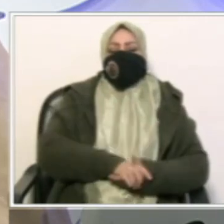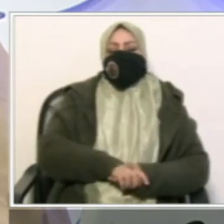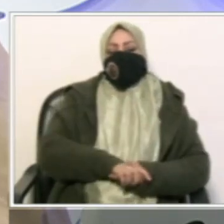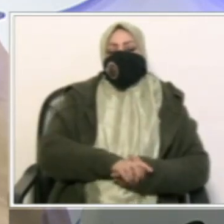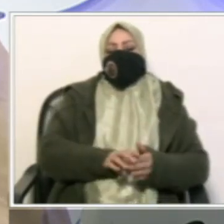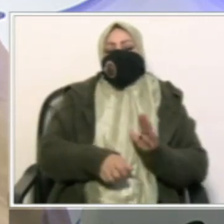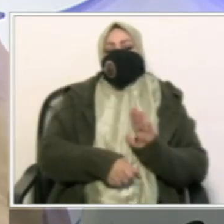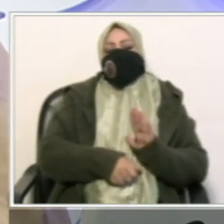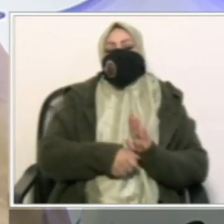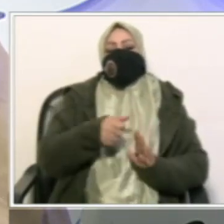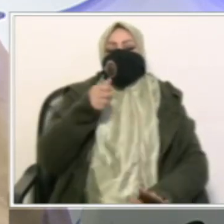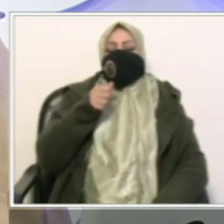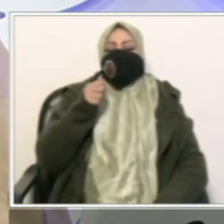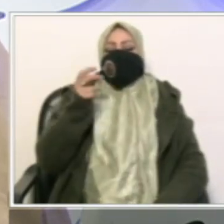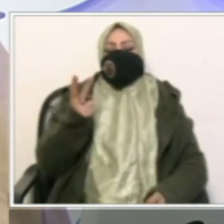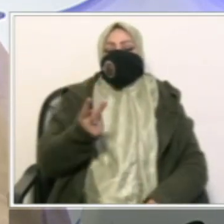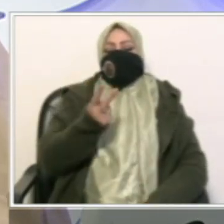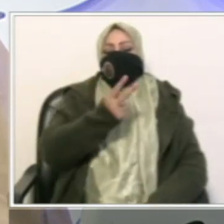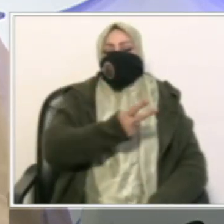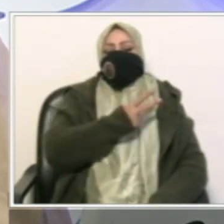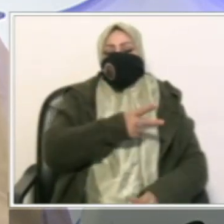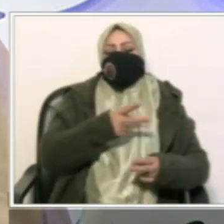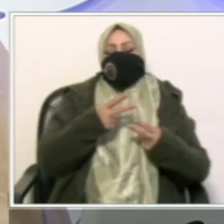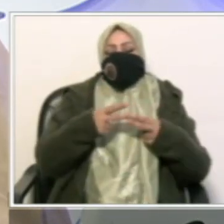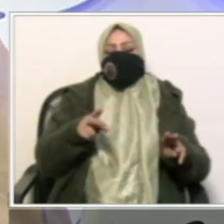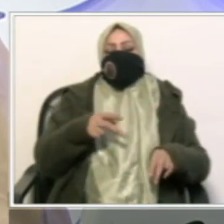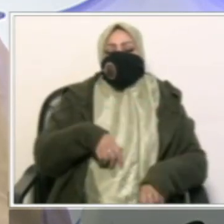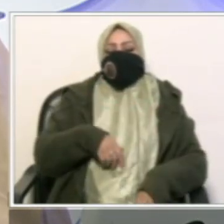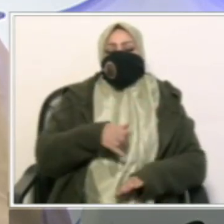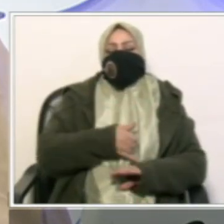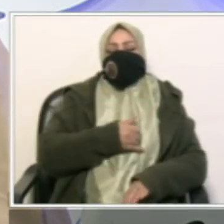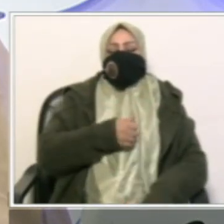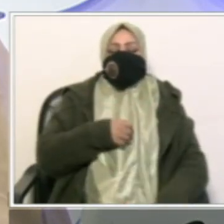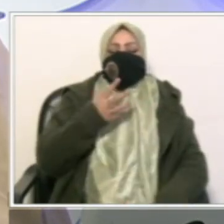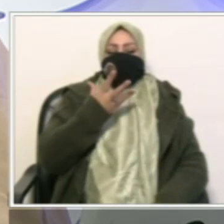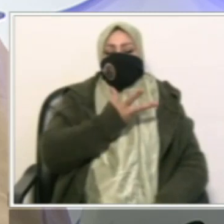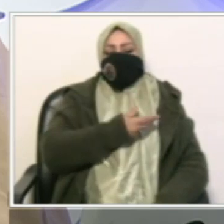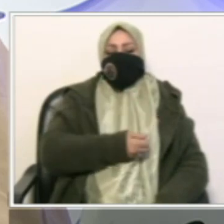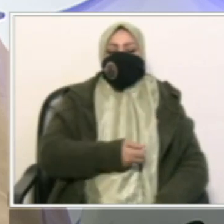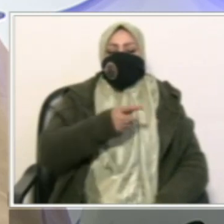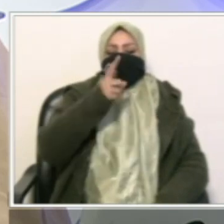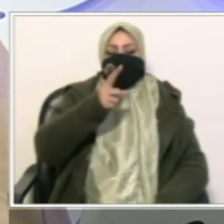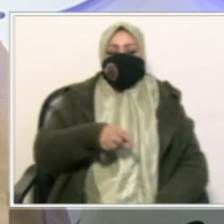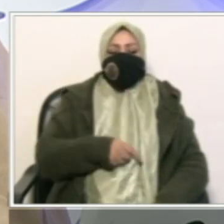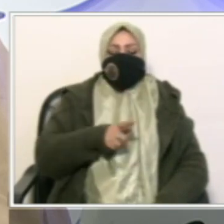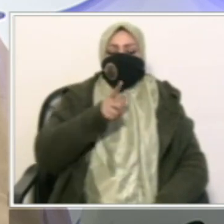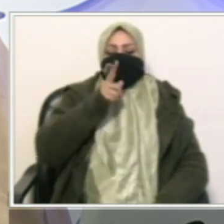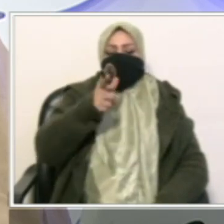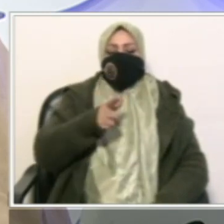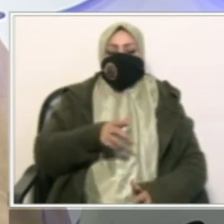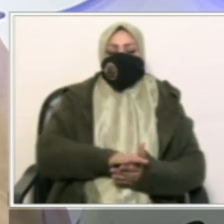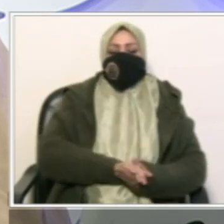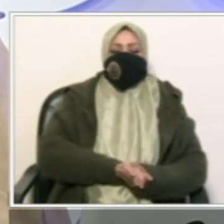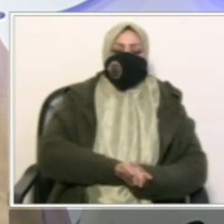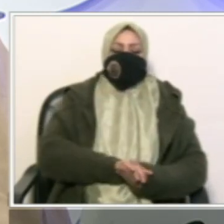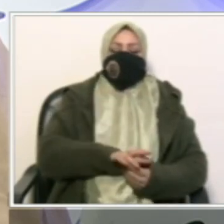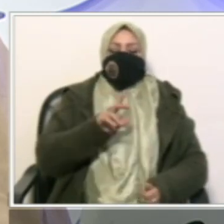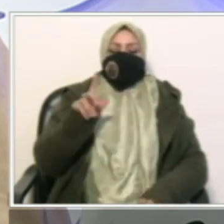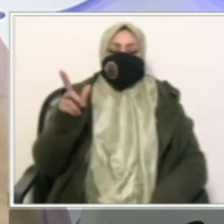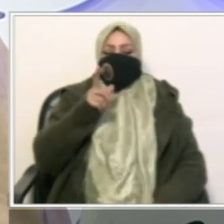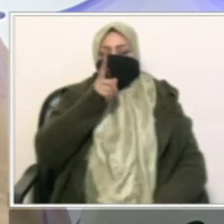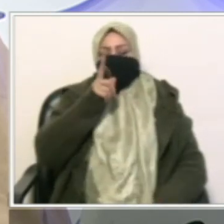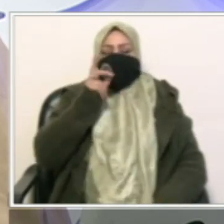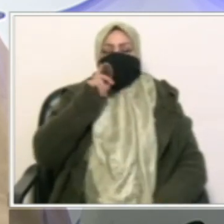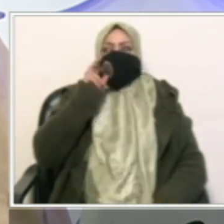عن مالك عليه رحمة الله أنه نقل عنه تلاميذه أنه كان يقول: وجهت وجهي للذي فطر